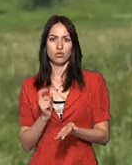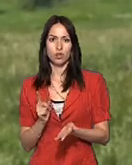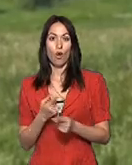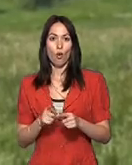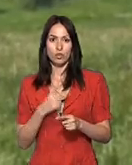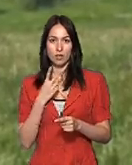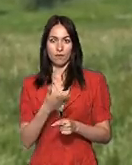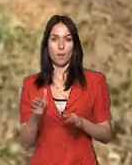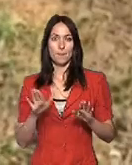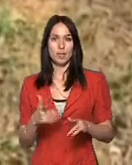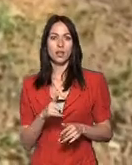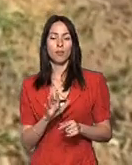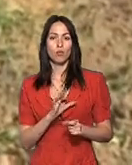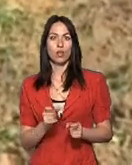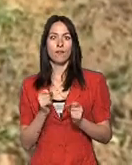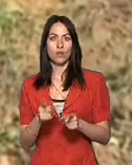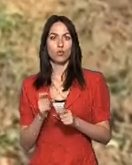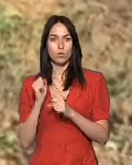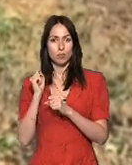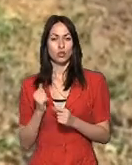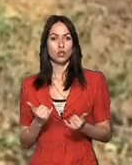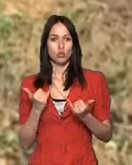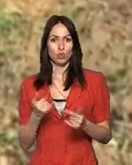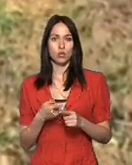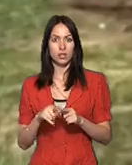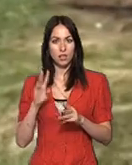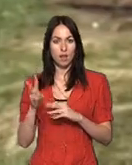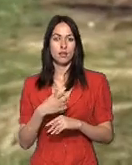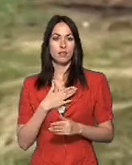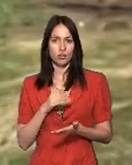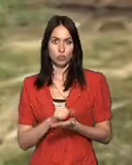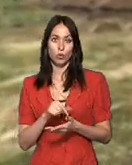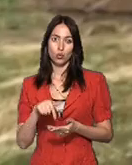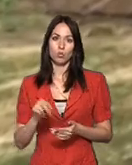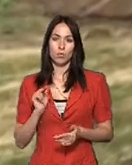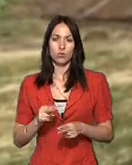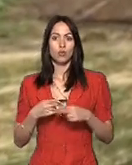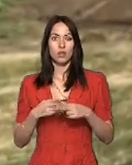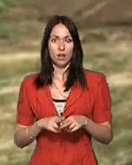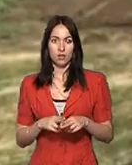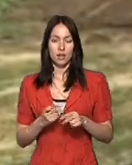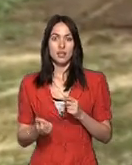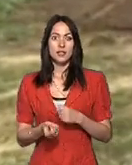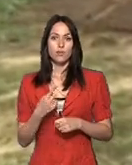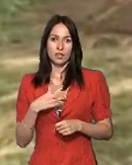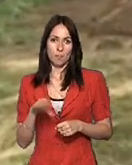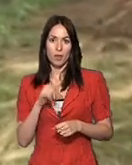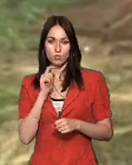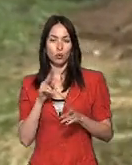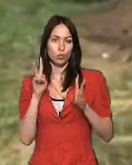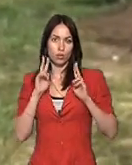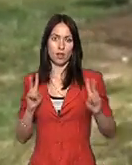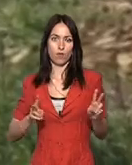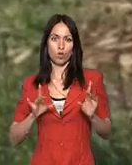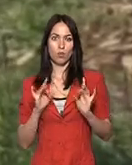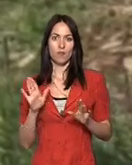Ось так виглядає місце, де були викинуті мішки сьогодні. Це кадри наших кореспондентів. Тут працює техніка. Звідки мертві кури – невідомо,